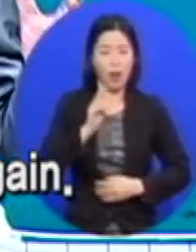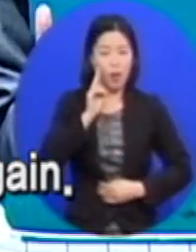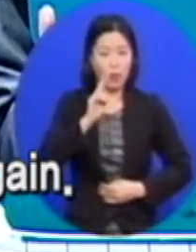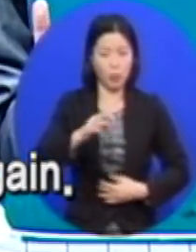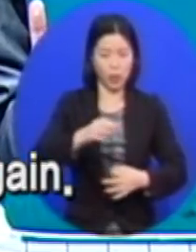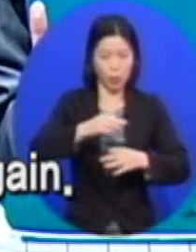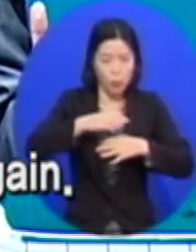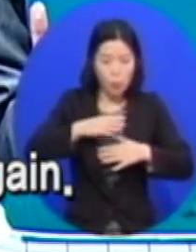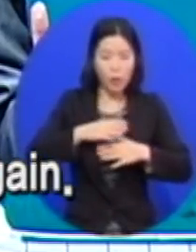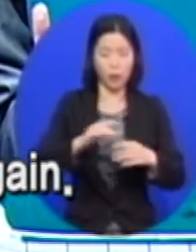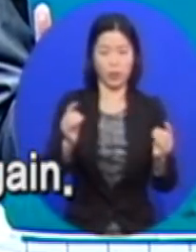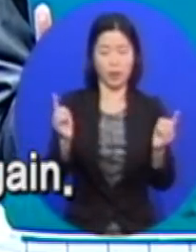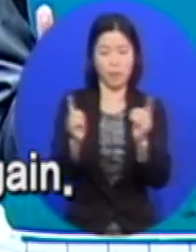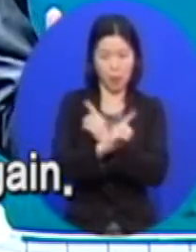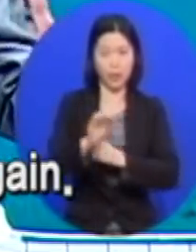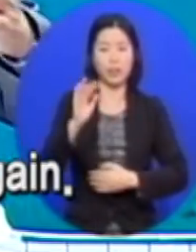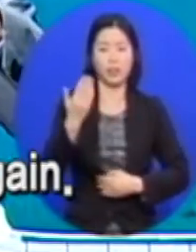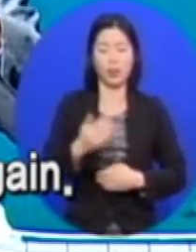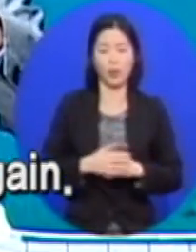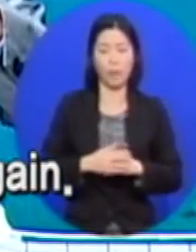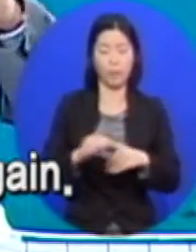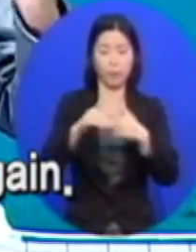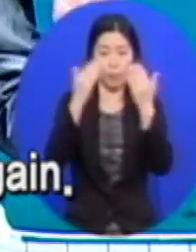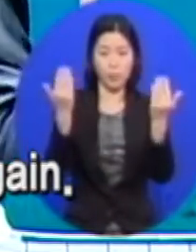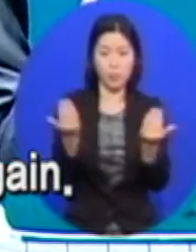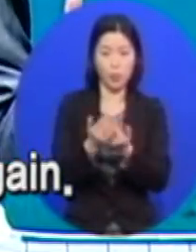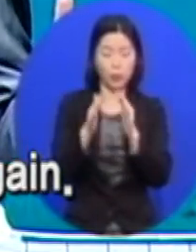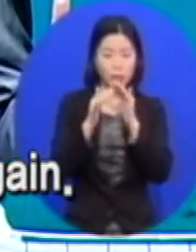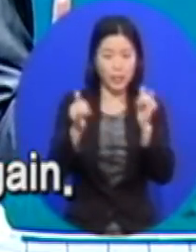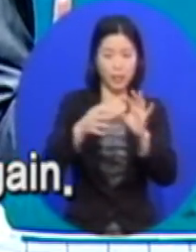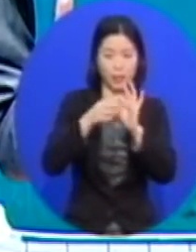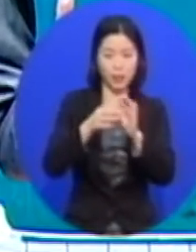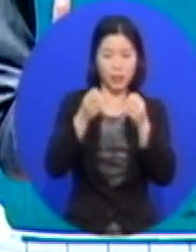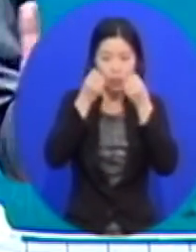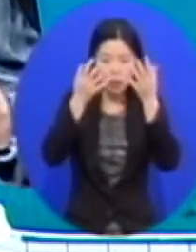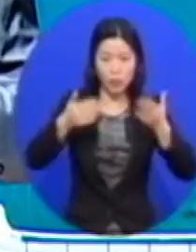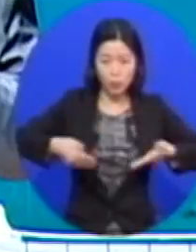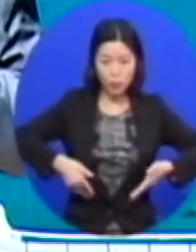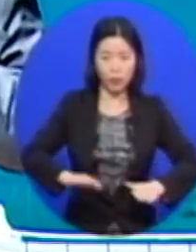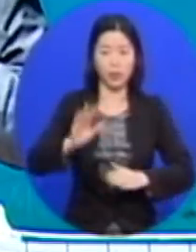놀랍게 바뀝니다 모든 인간관계가 것 없나요